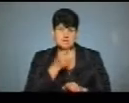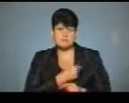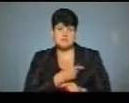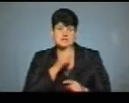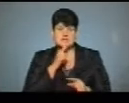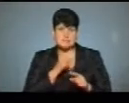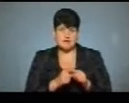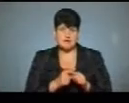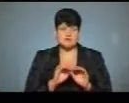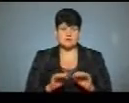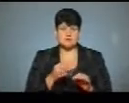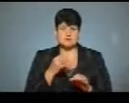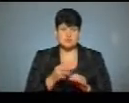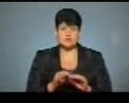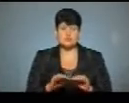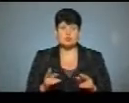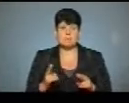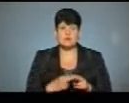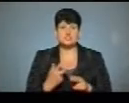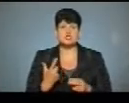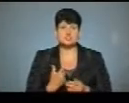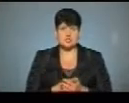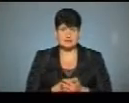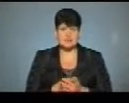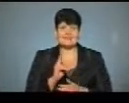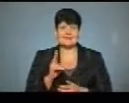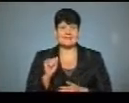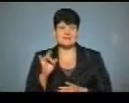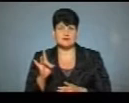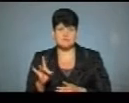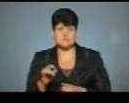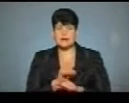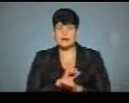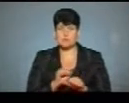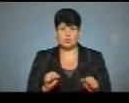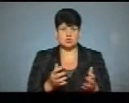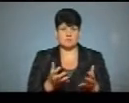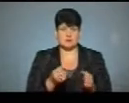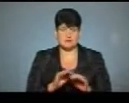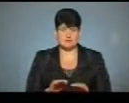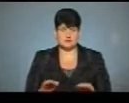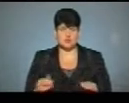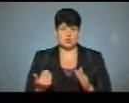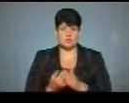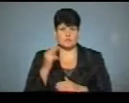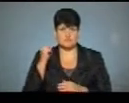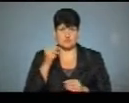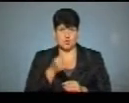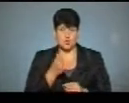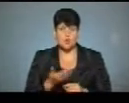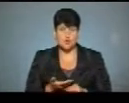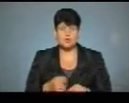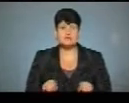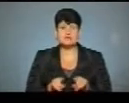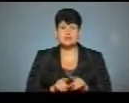нас повідомила, що діток без щеплень на кір не можна приймати в садочок з нового навчального року. А